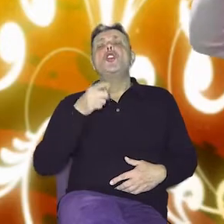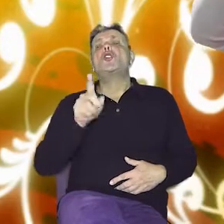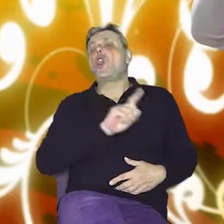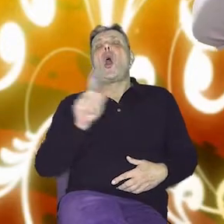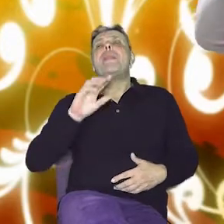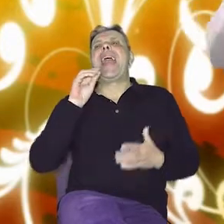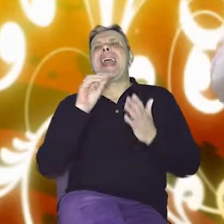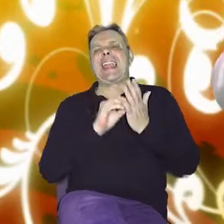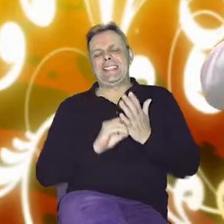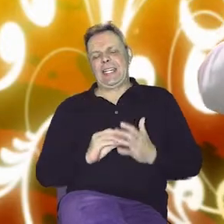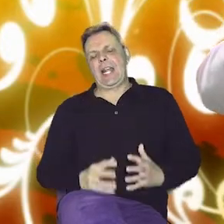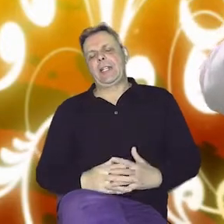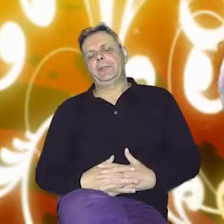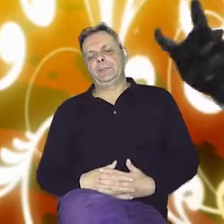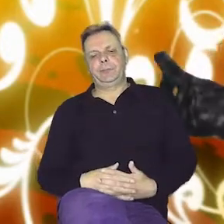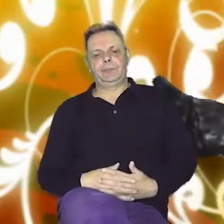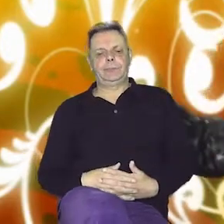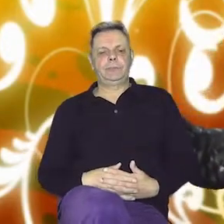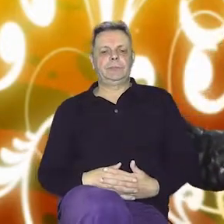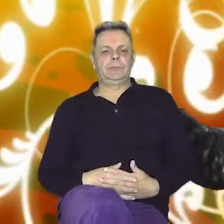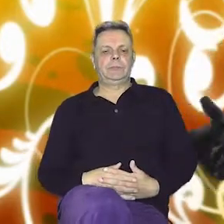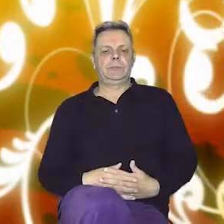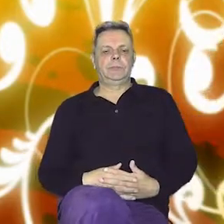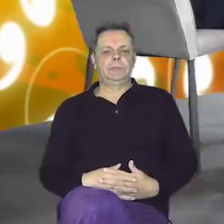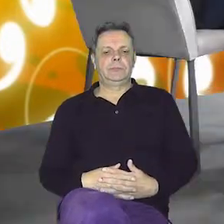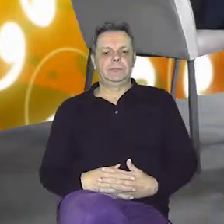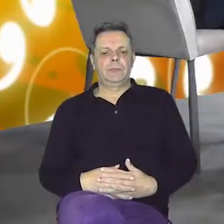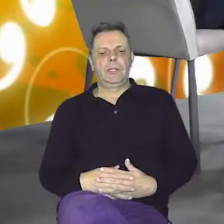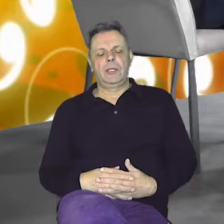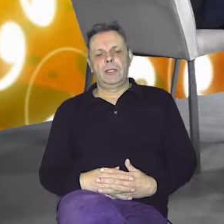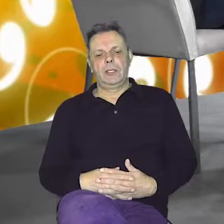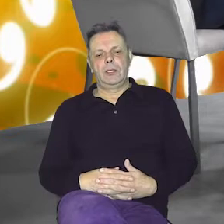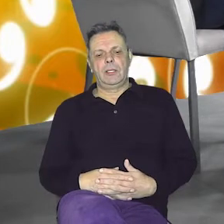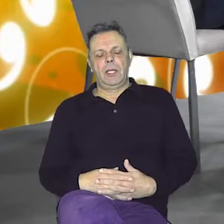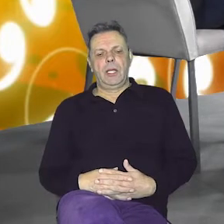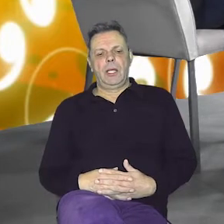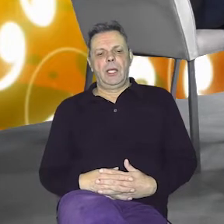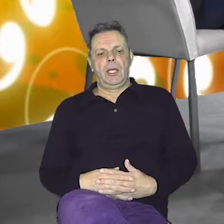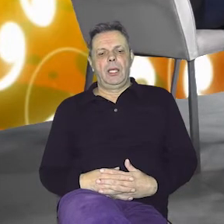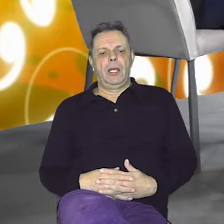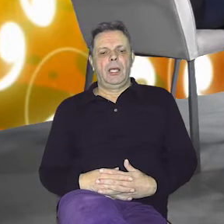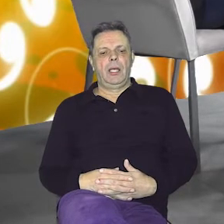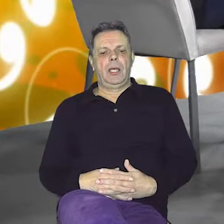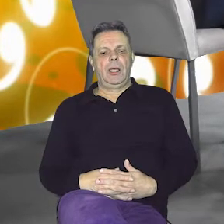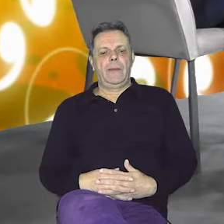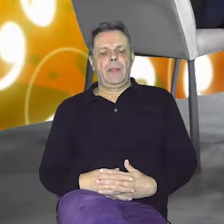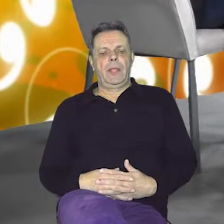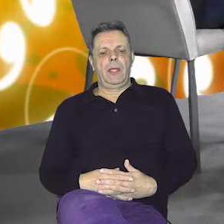točno neregistriranih. Točno. Nije, to baš nije točno. Eto, to baš nije točno. Mislim da su svi